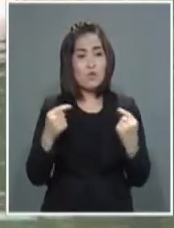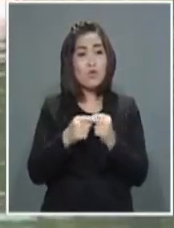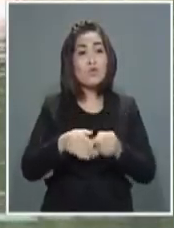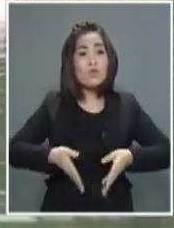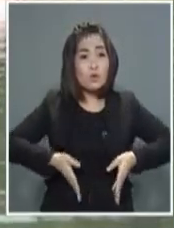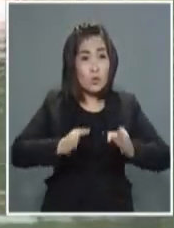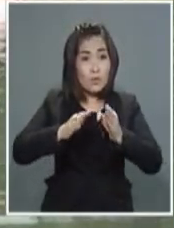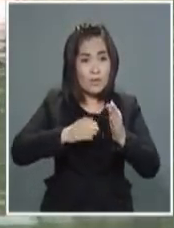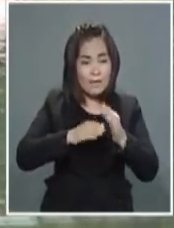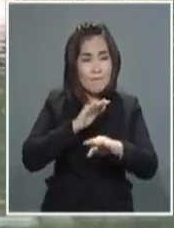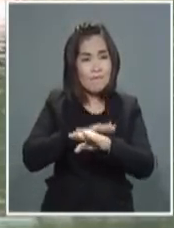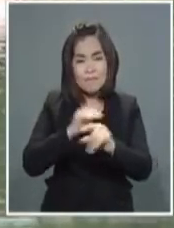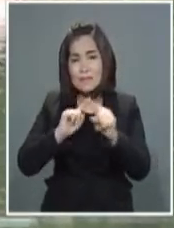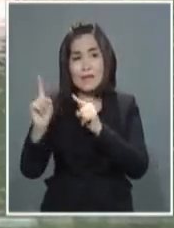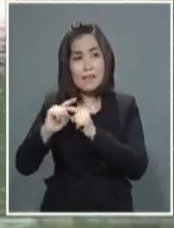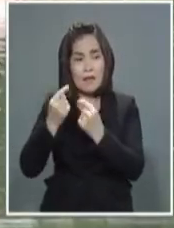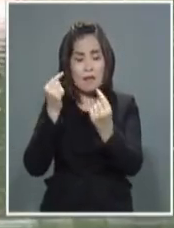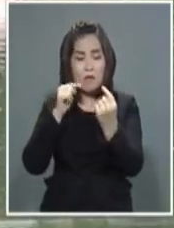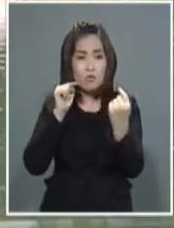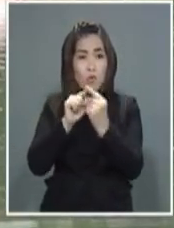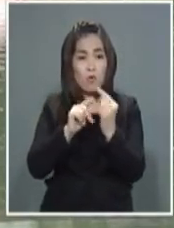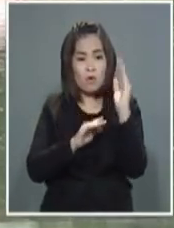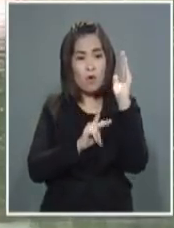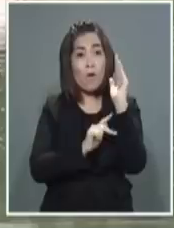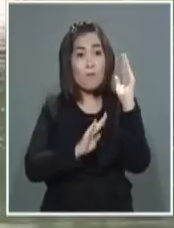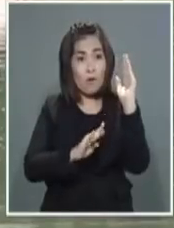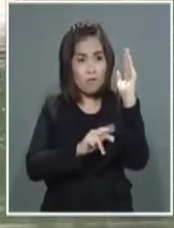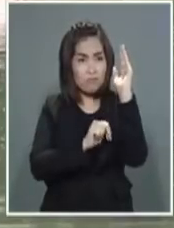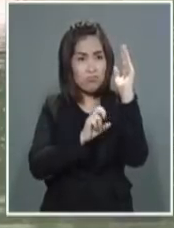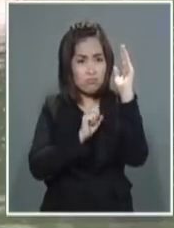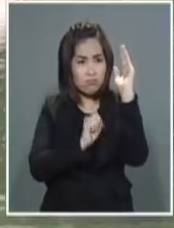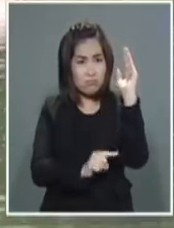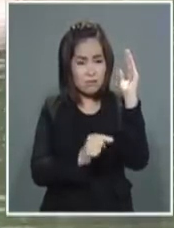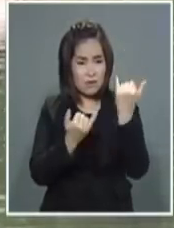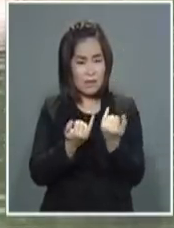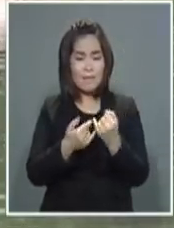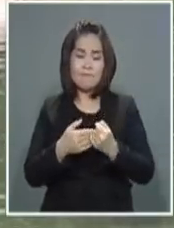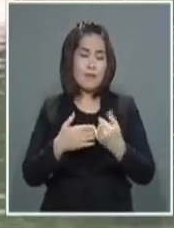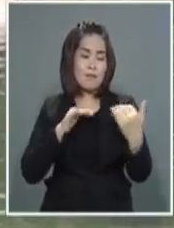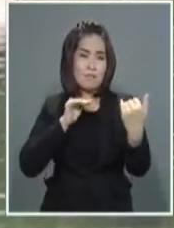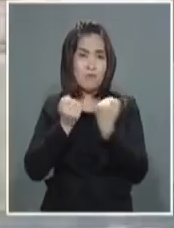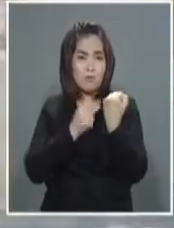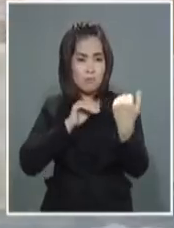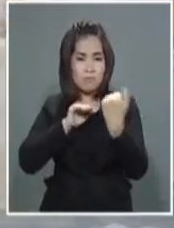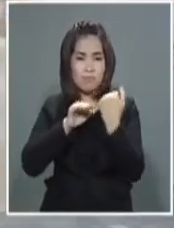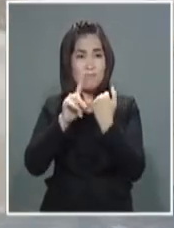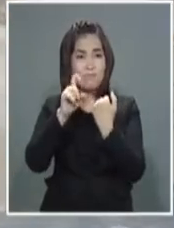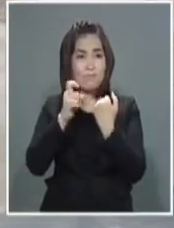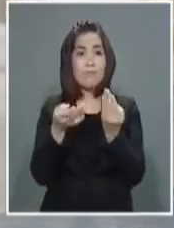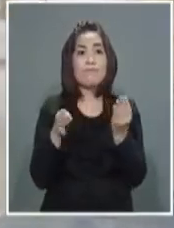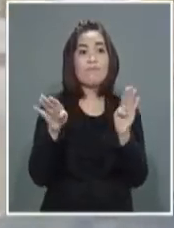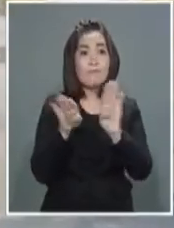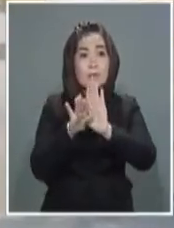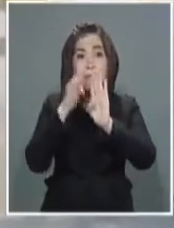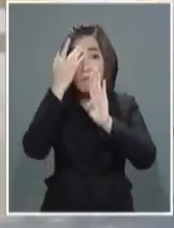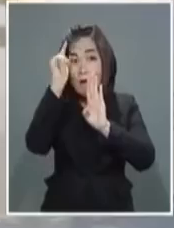านอนซึ่งมุ่งหน้าไปยังจังหวัดกระบี่และจังหวัดนครศรีธรรมราชจนถึงขณะนี้ยังต้องปิดการจราจรทั้ง2ช่องทางเนื่องจากระดับน้